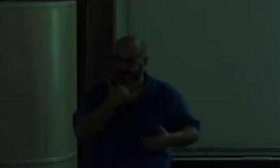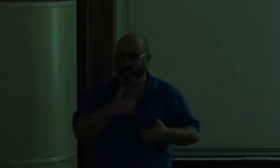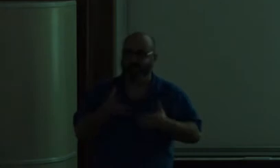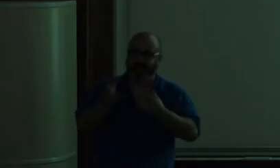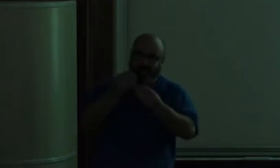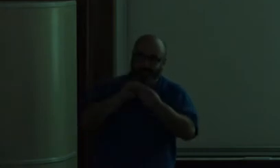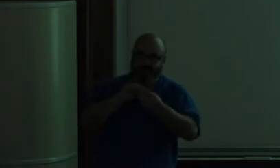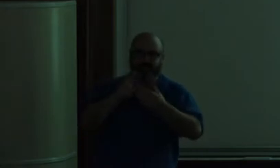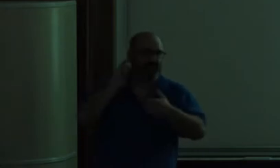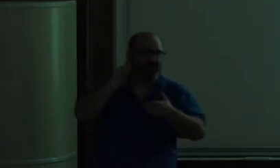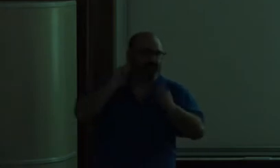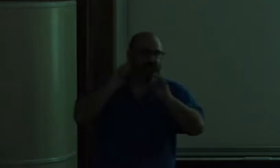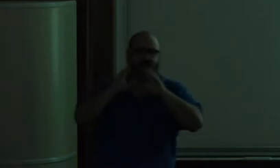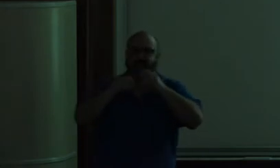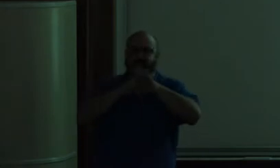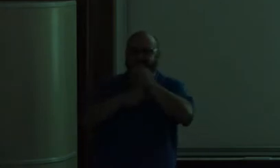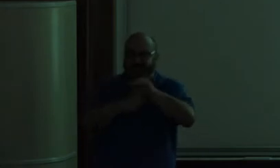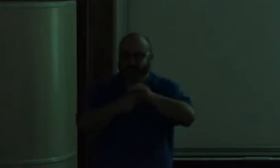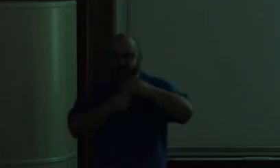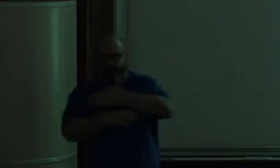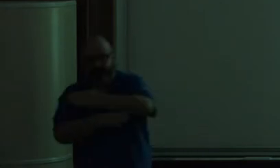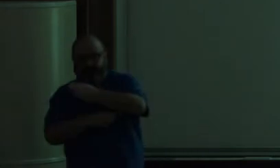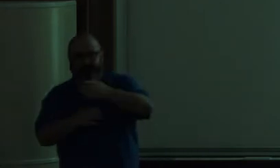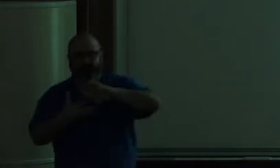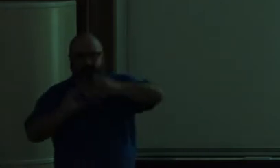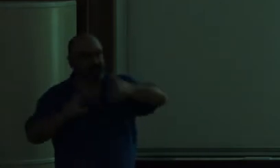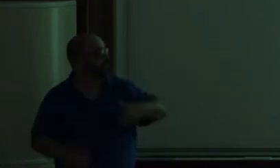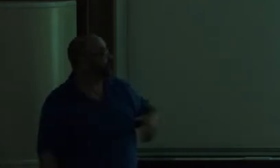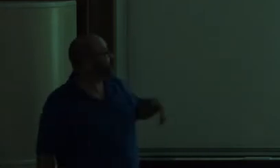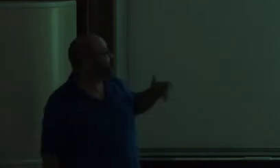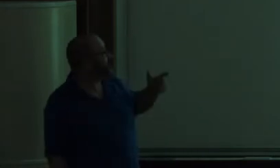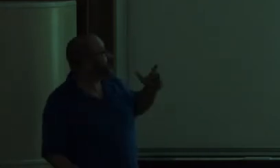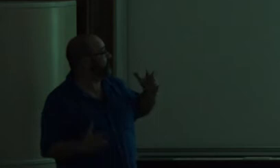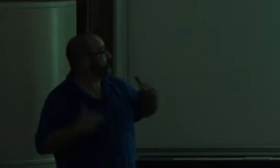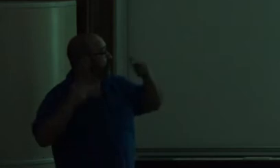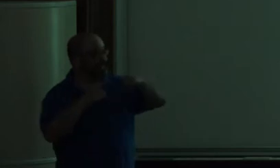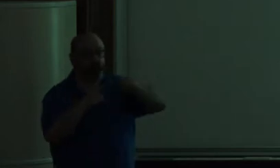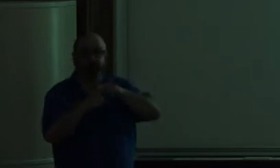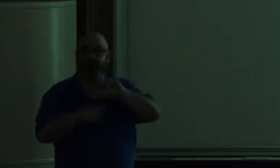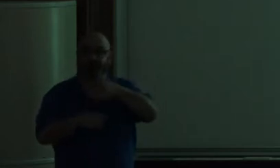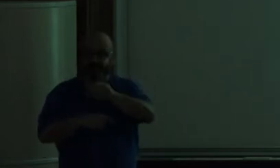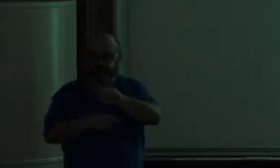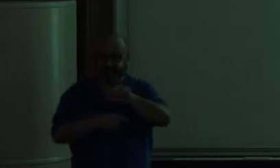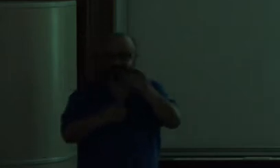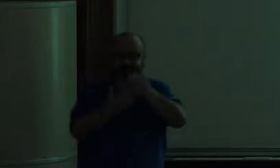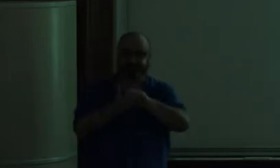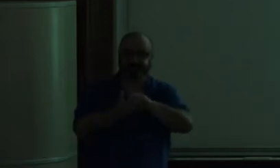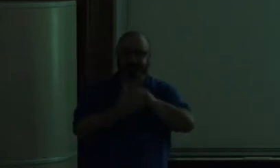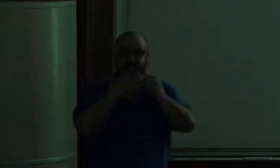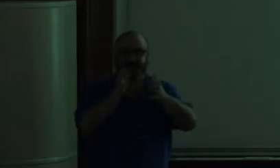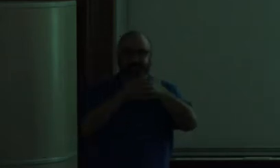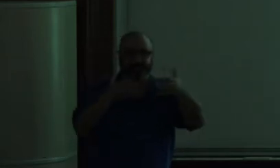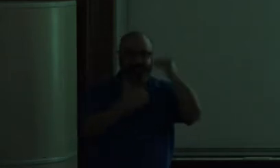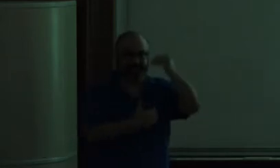poser après des problèmes de sécurité ou des petits crash dumps. Donc, bah, les langages dits plus haut niveau, comme Java, ont intégré dans leur stdlib